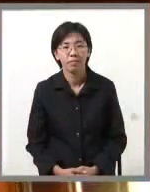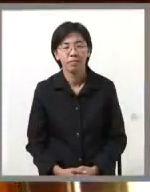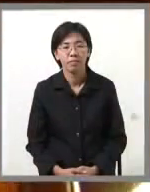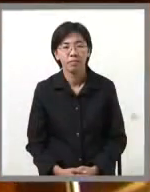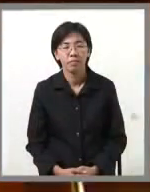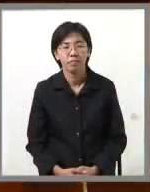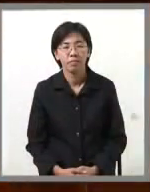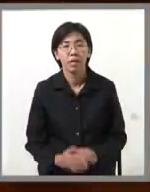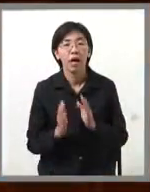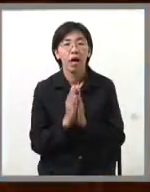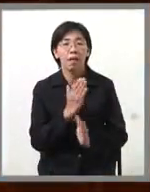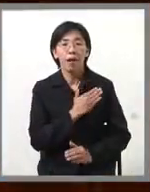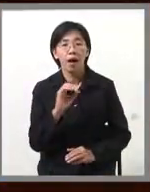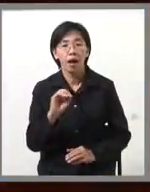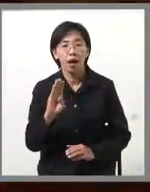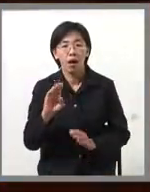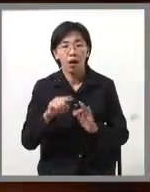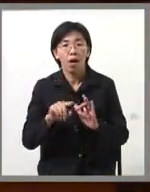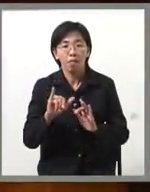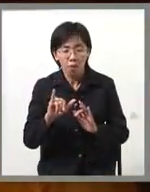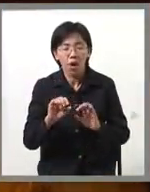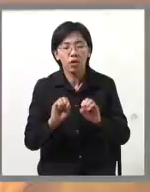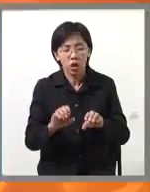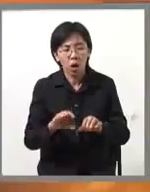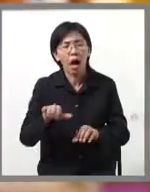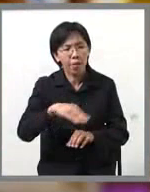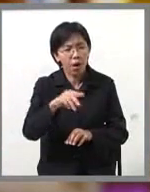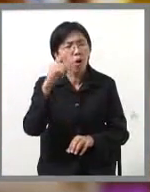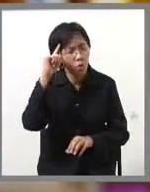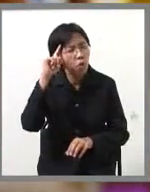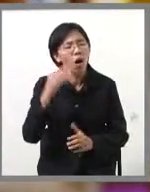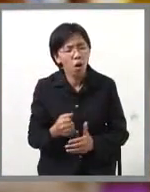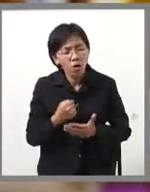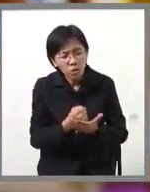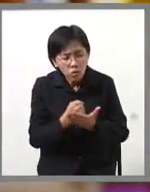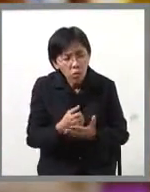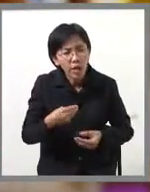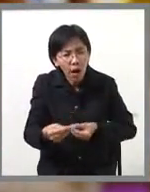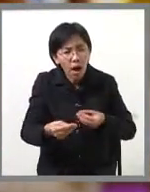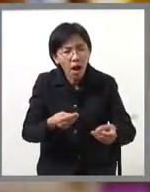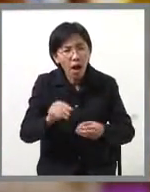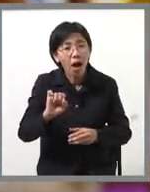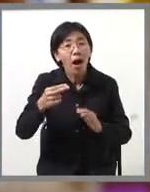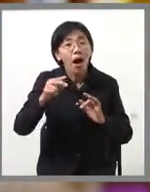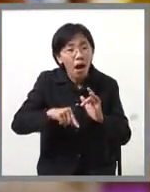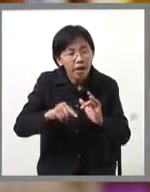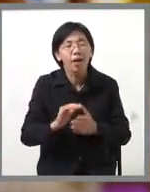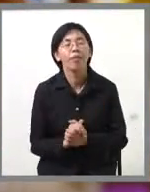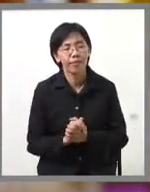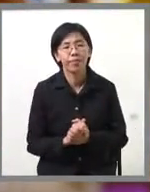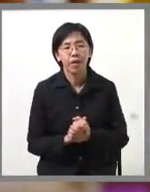หลักคำสอนของหลวงพ่อโบยคือให้ยึดหลักคำว่าให ้ ทีนี้หลวงพ่อก็เอานำมาให้ในชุมชน